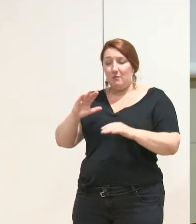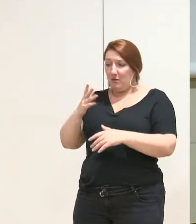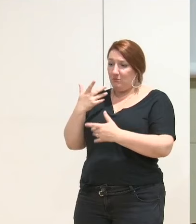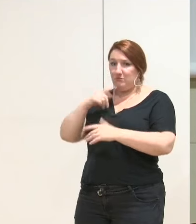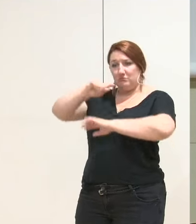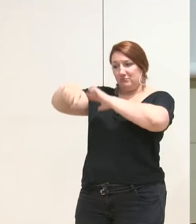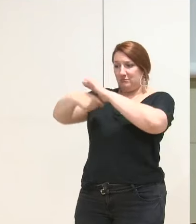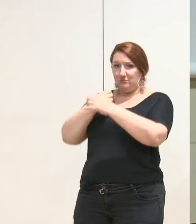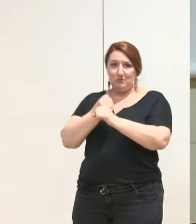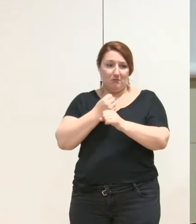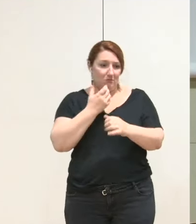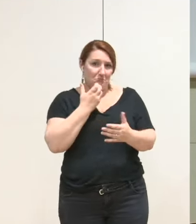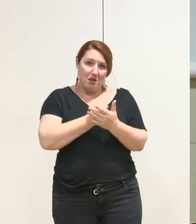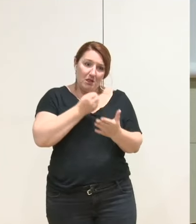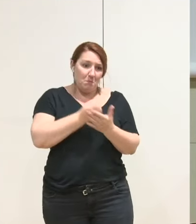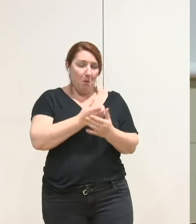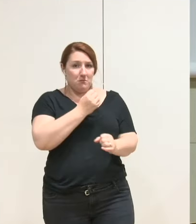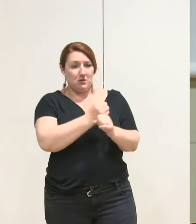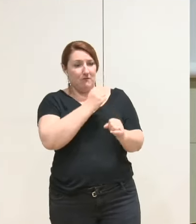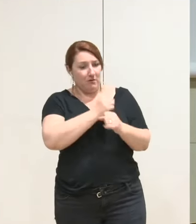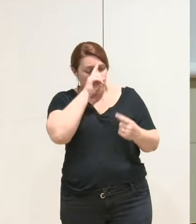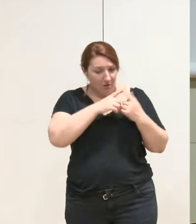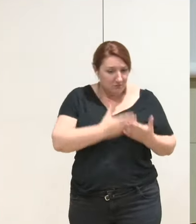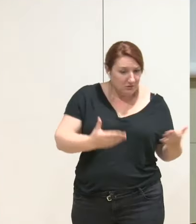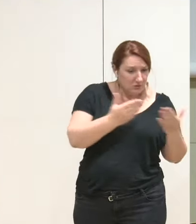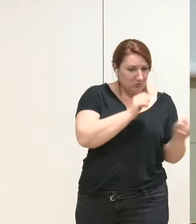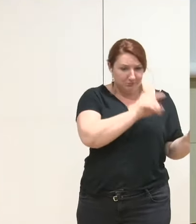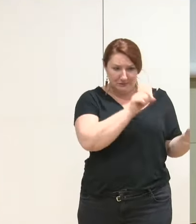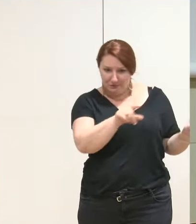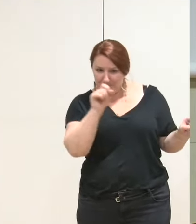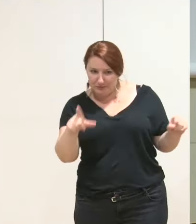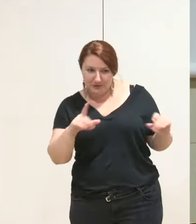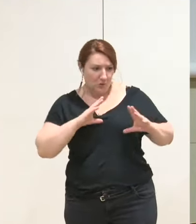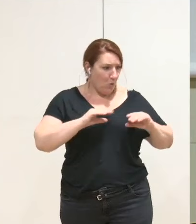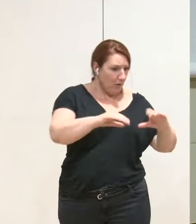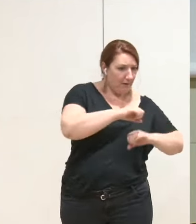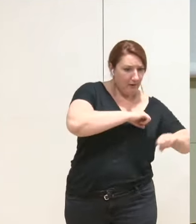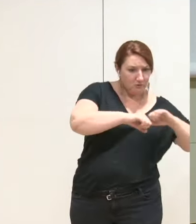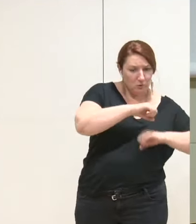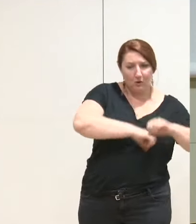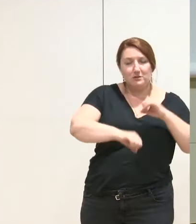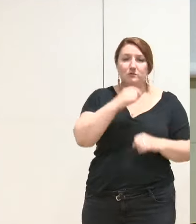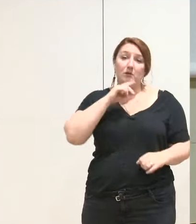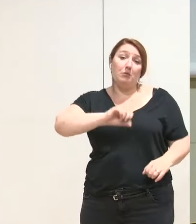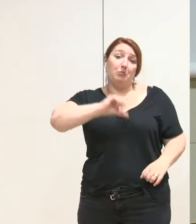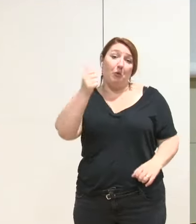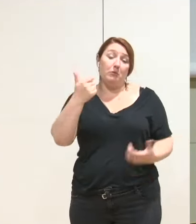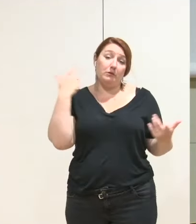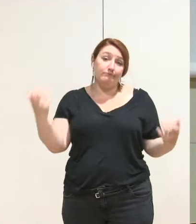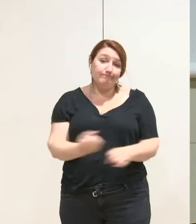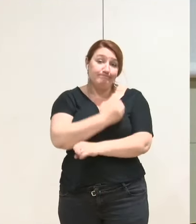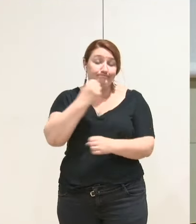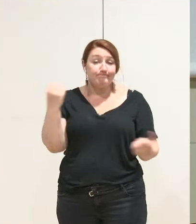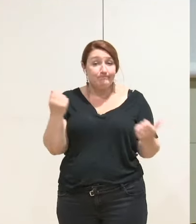parler très très concrètement d'un certain nombre de situations et donc d'un certain nombre d'actions donc le premier regret c'est est-ce que l'année